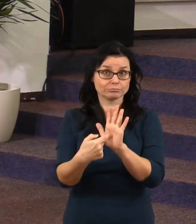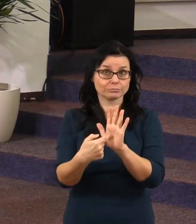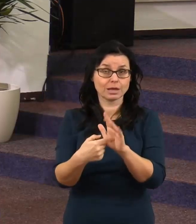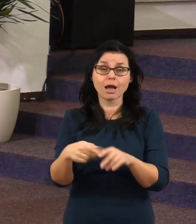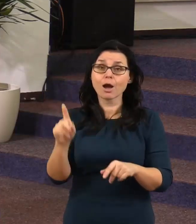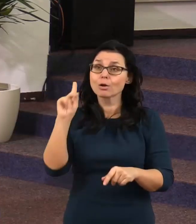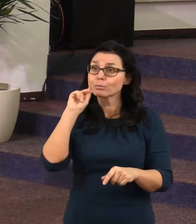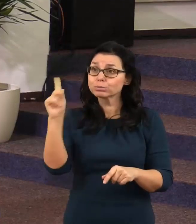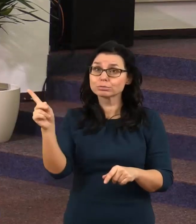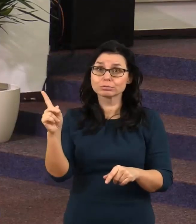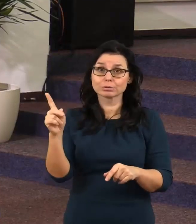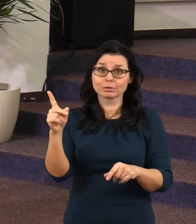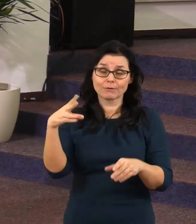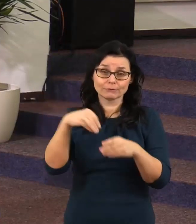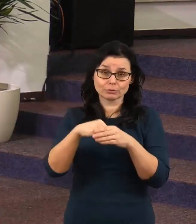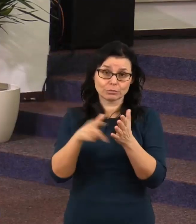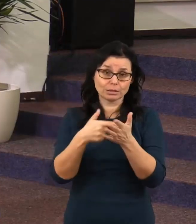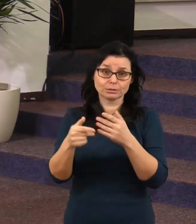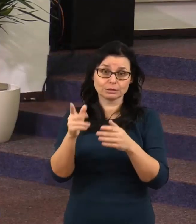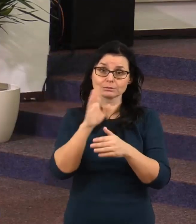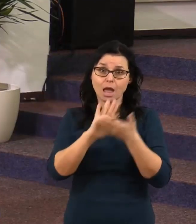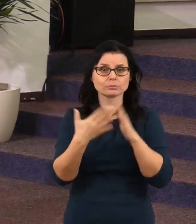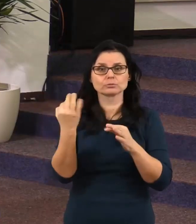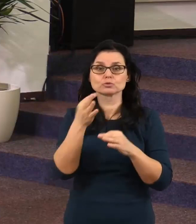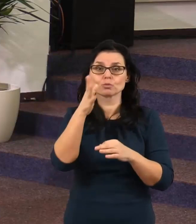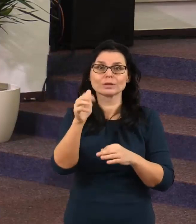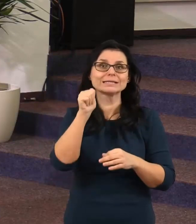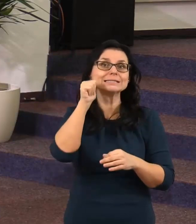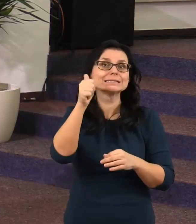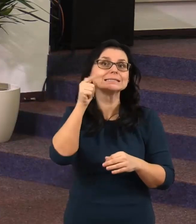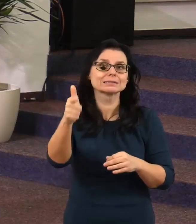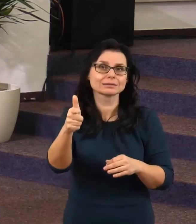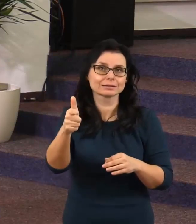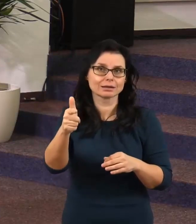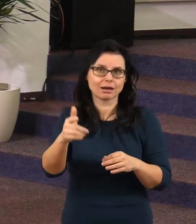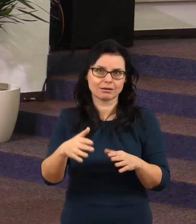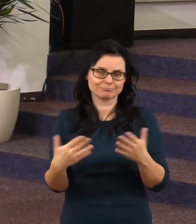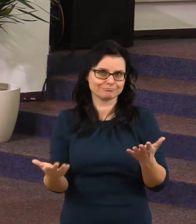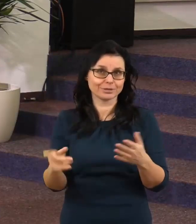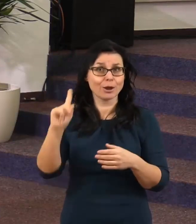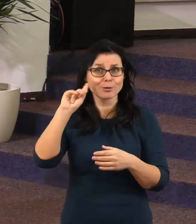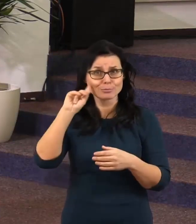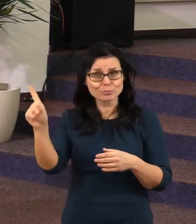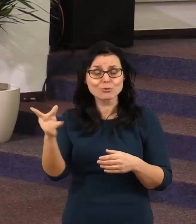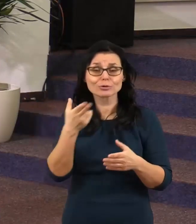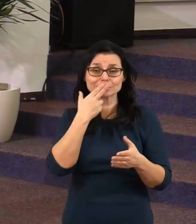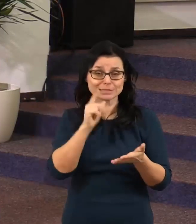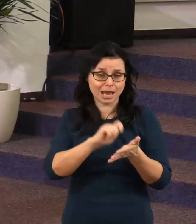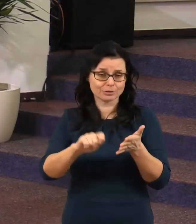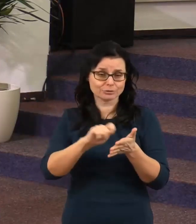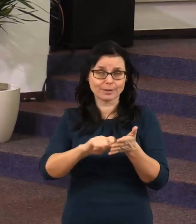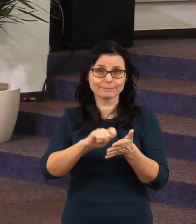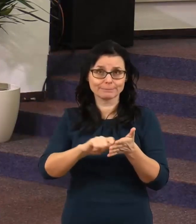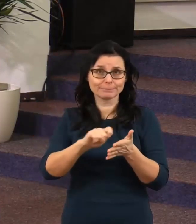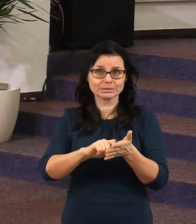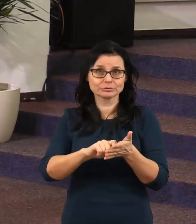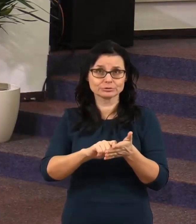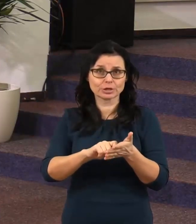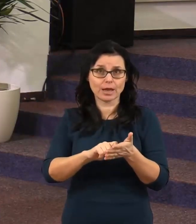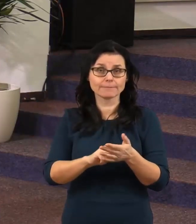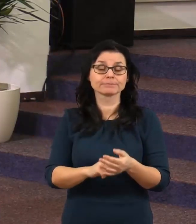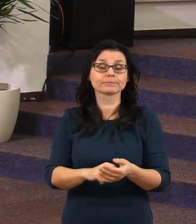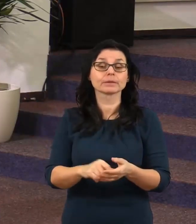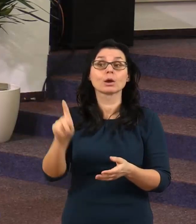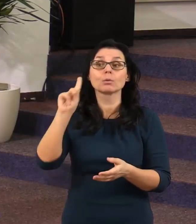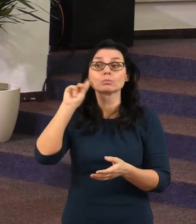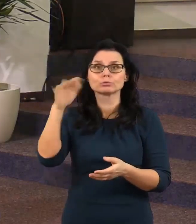není tajemstvím, co bude zítra a pozítří. Pán Bůh dokonce u Izajáše říká, já